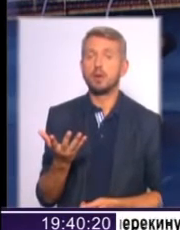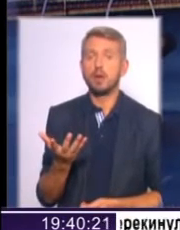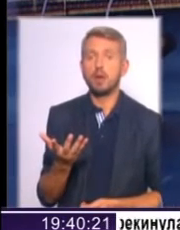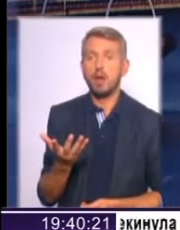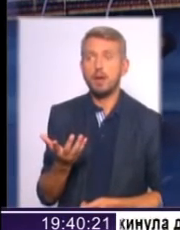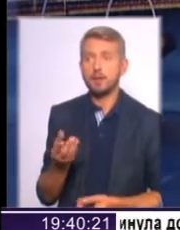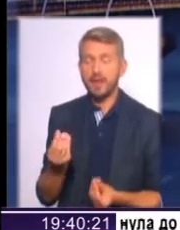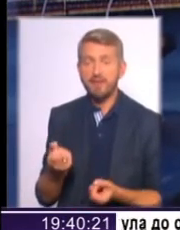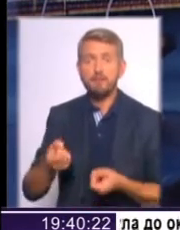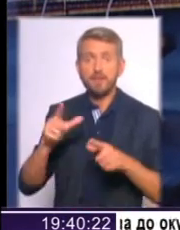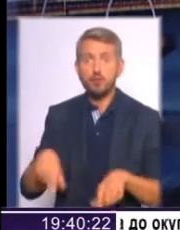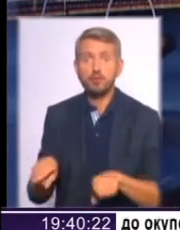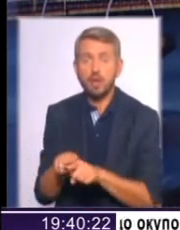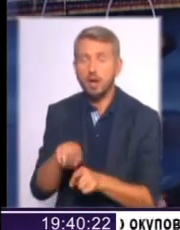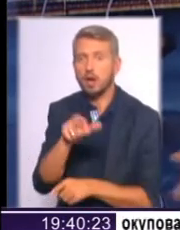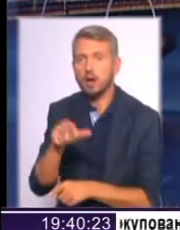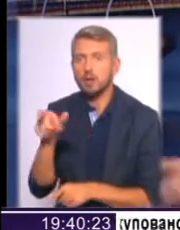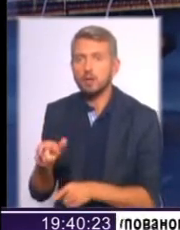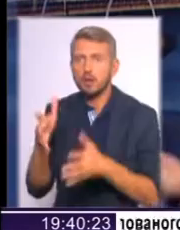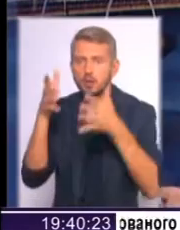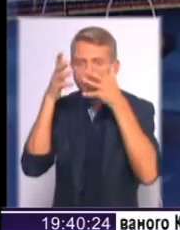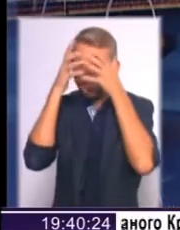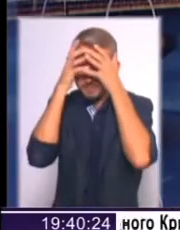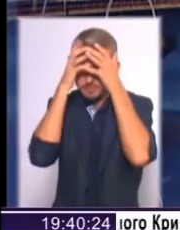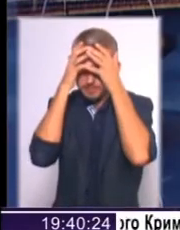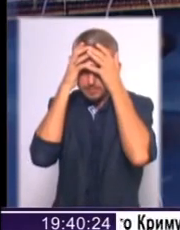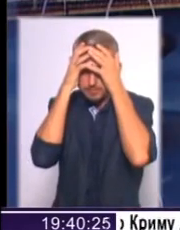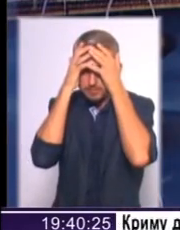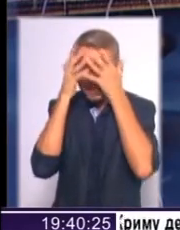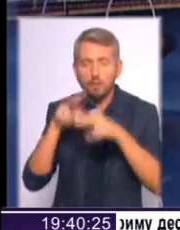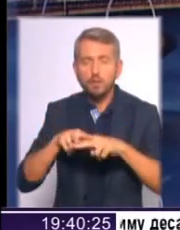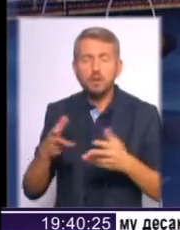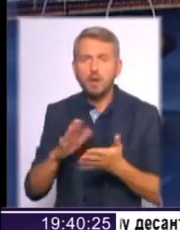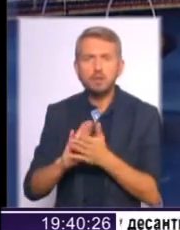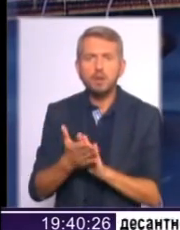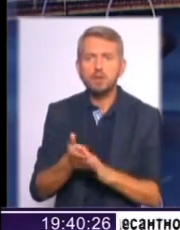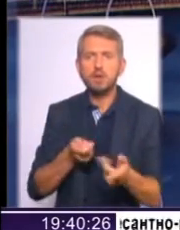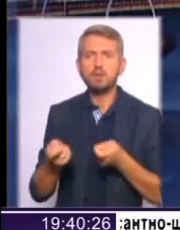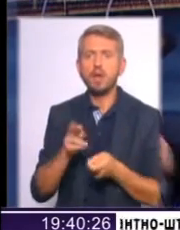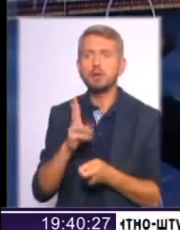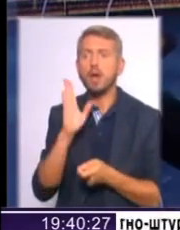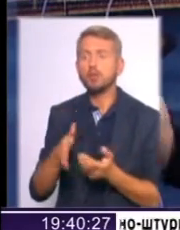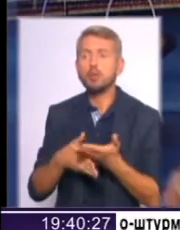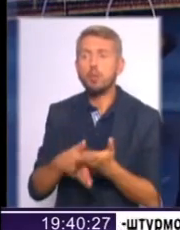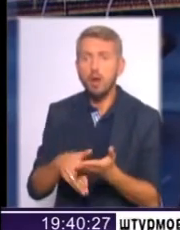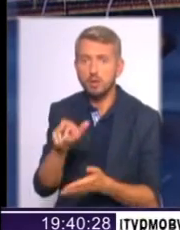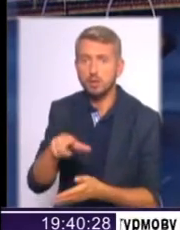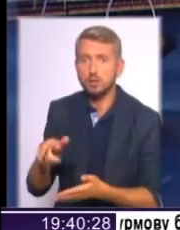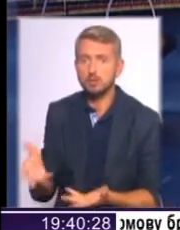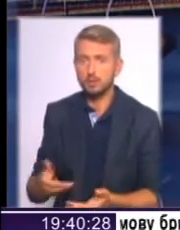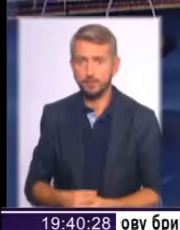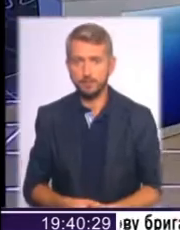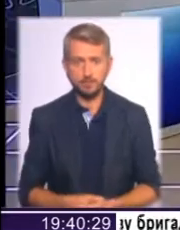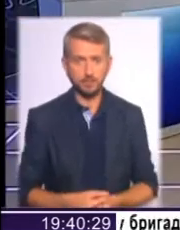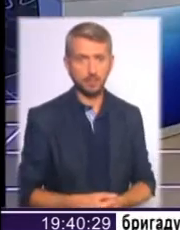підвищуються так, що люди просто, ну, за голову хапаються, і що в столиці, яка взагалі ситуація, як влада буде людям допомагати, якщо хочете? Прошу, будь